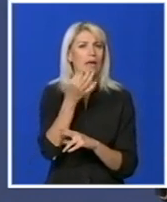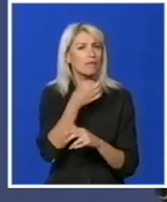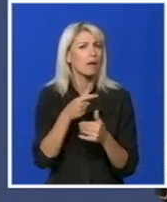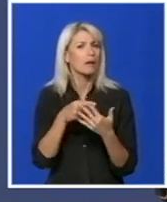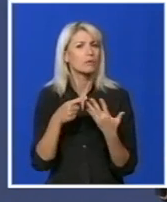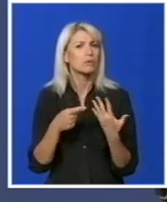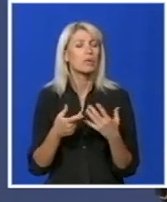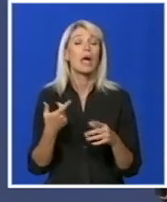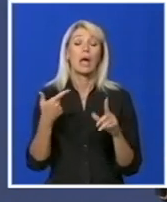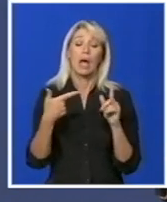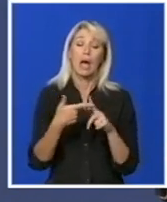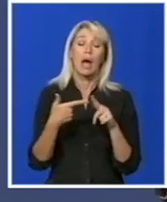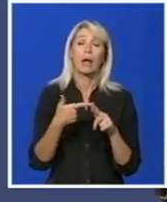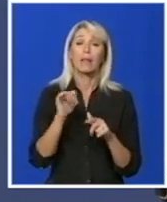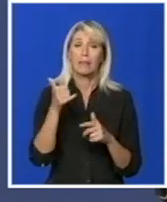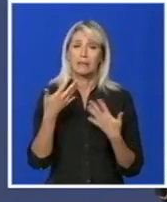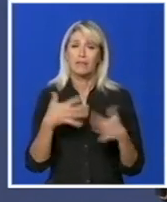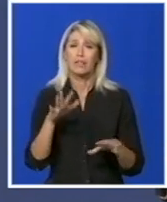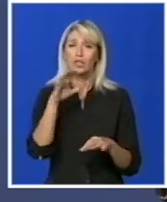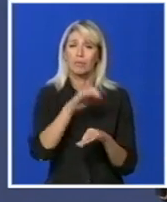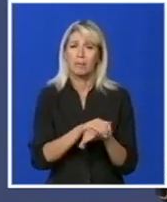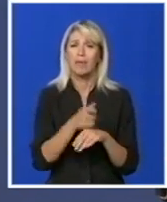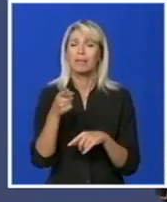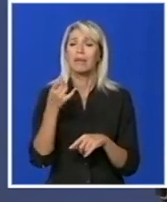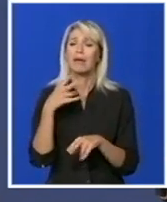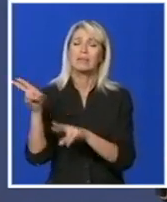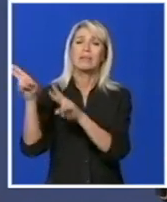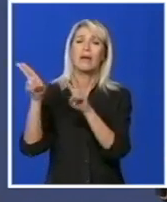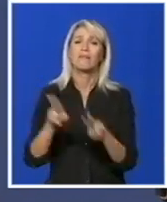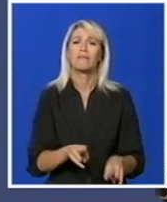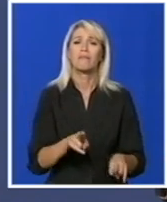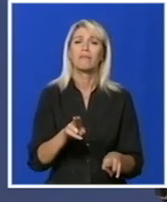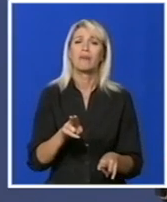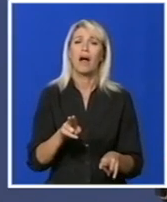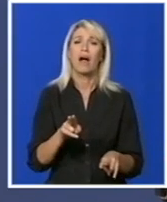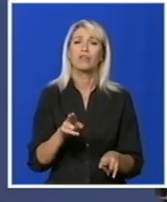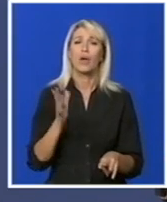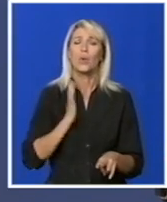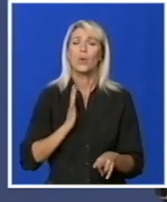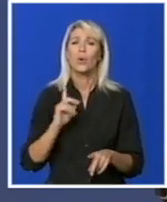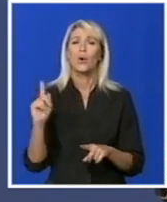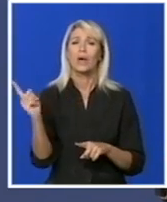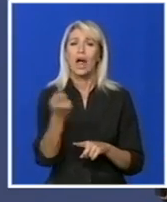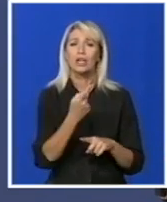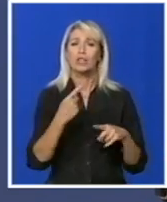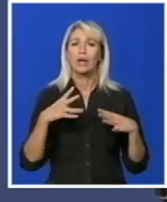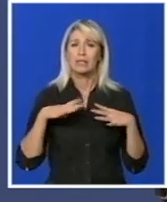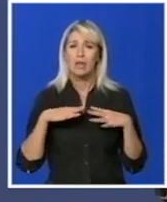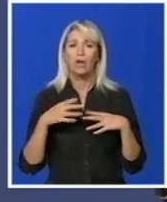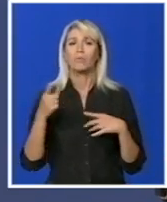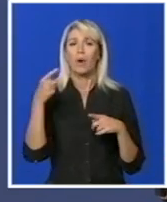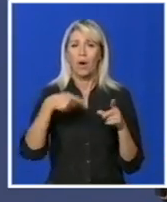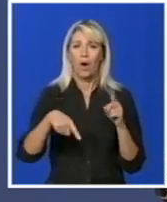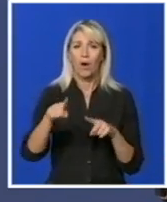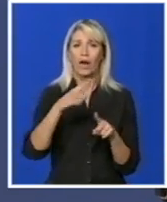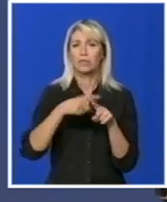primetili, pošto ste rekli na samom početku da po povratku s odmora, da vidite da zapravo na odmoru ljudi se slabo pridržavaju preventivnih